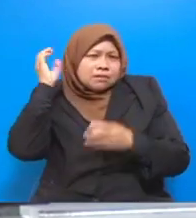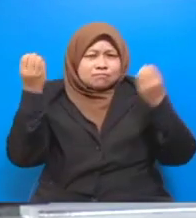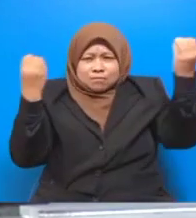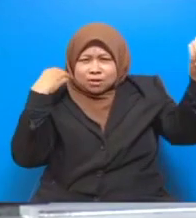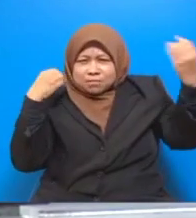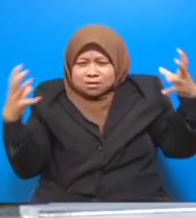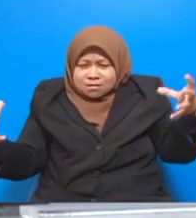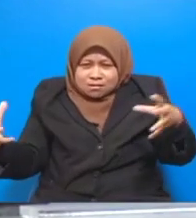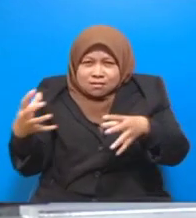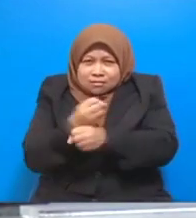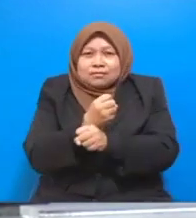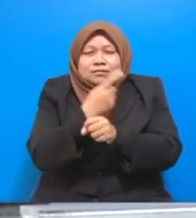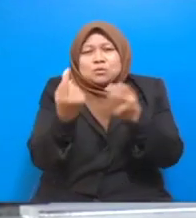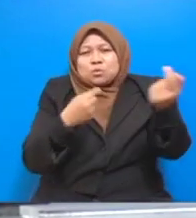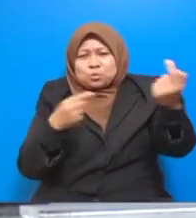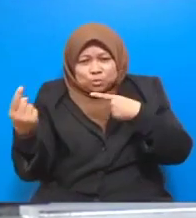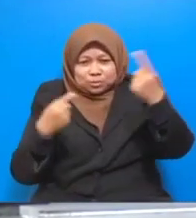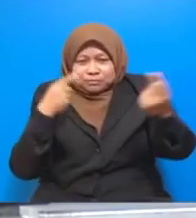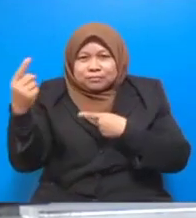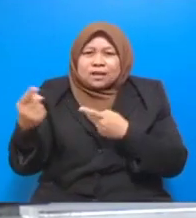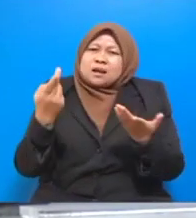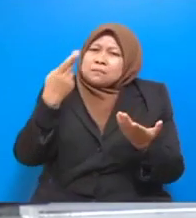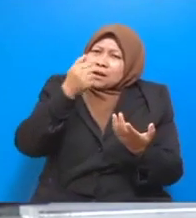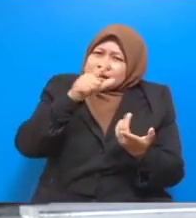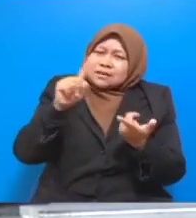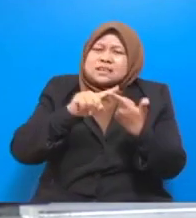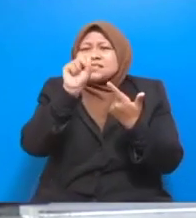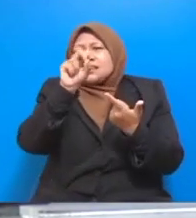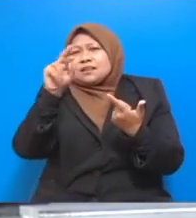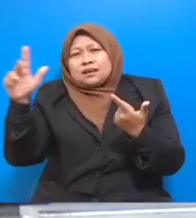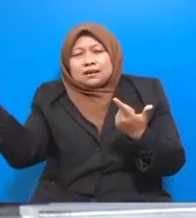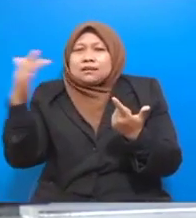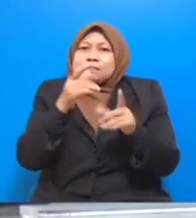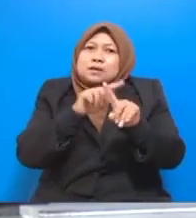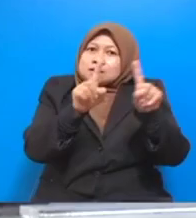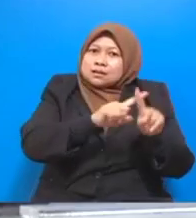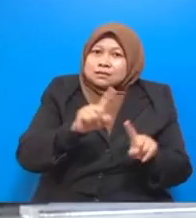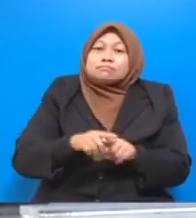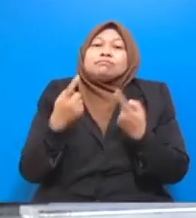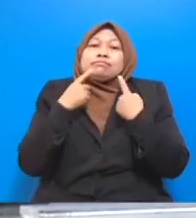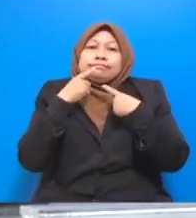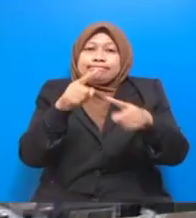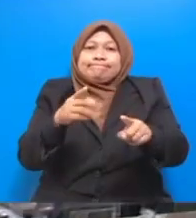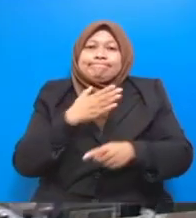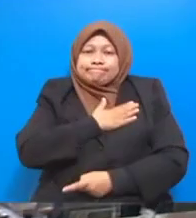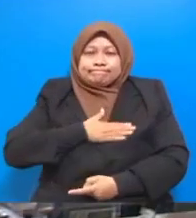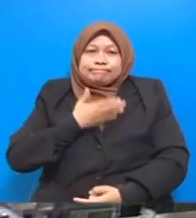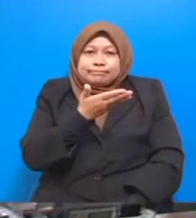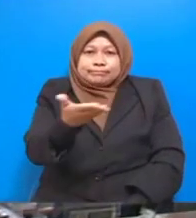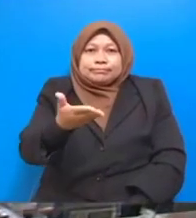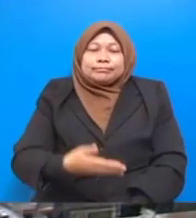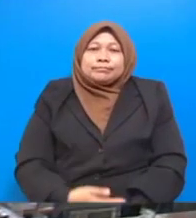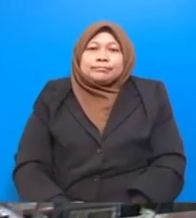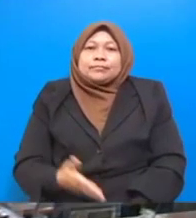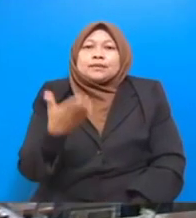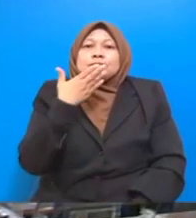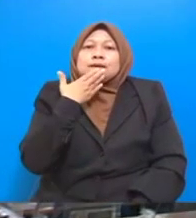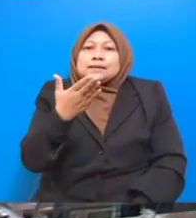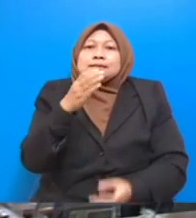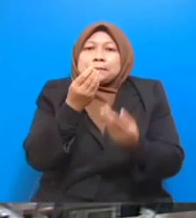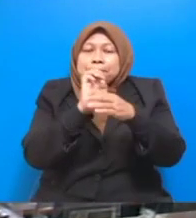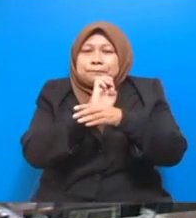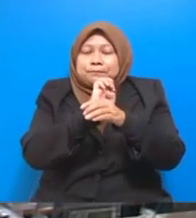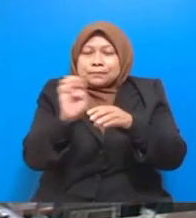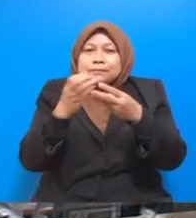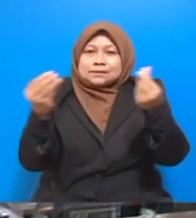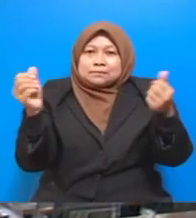banyak rumus dikalangan netizen er homeless shandakala macam-macam ya speedometernya hai mbak siapa sih mas